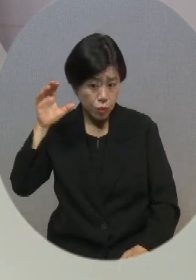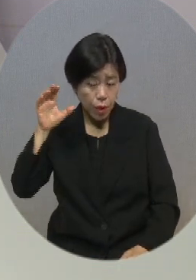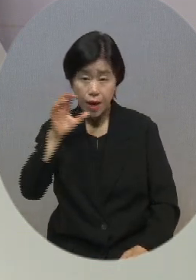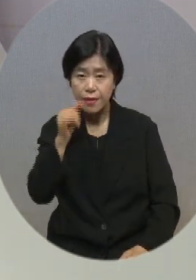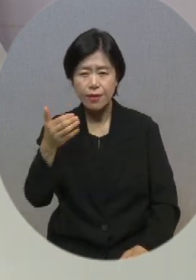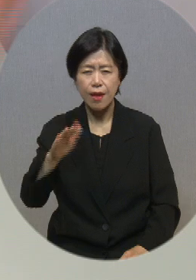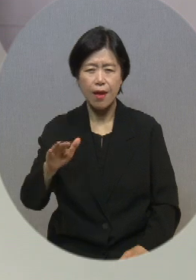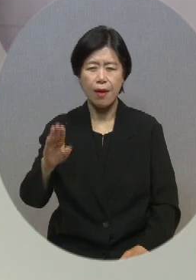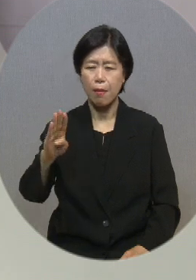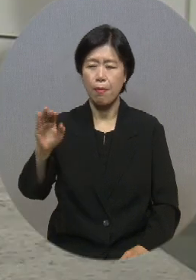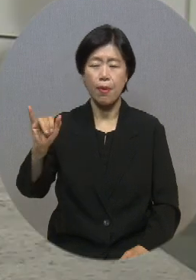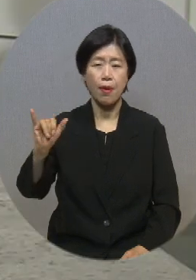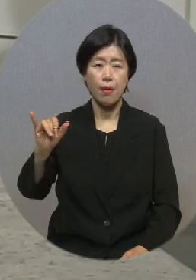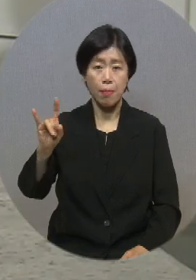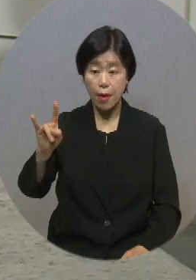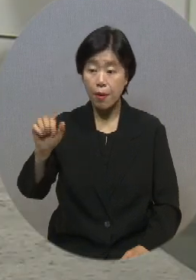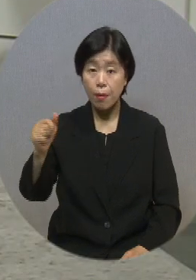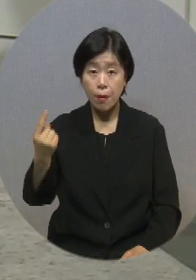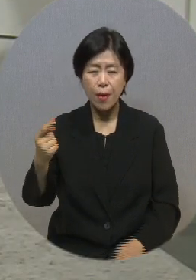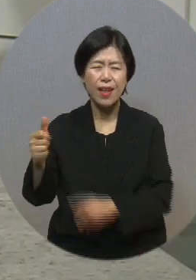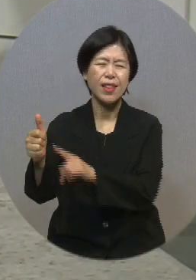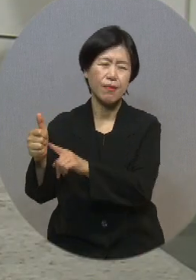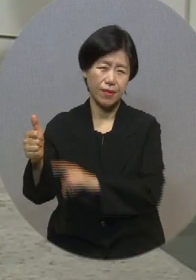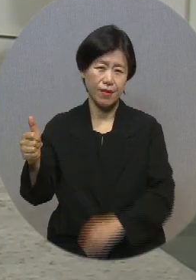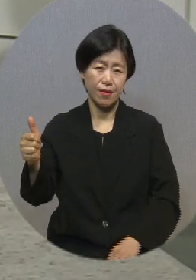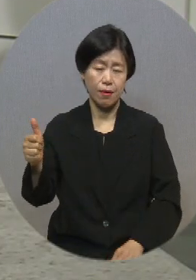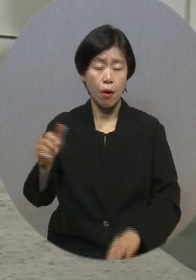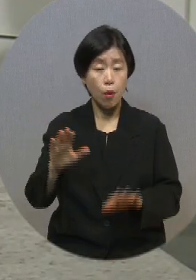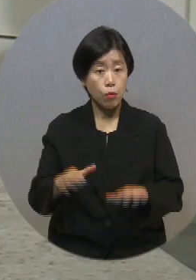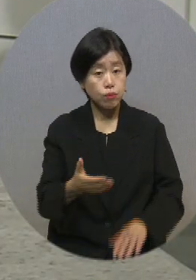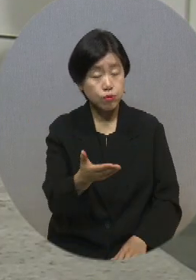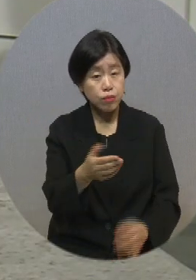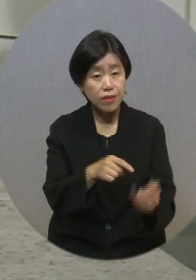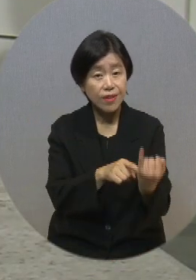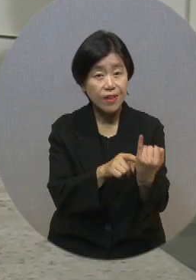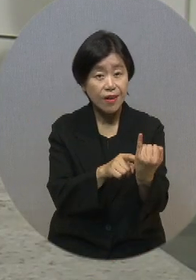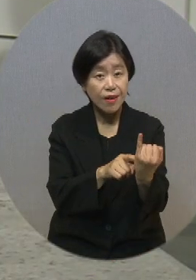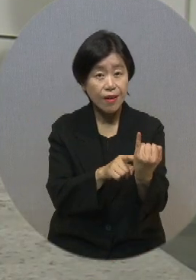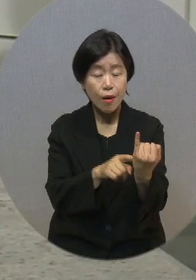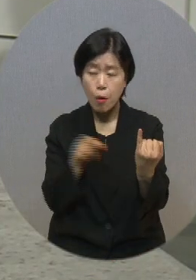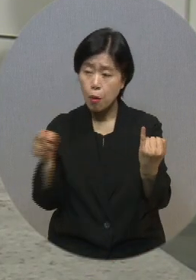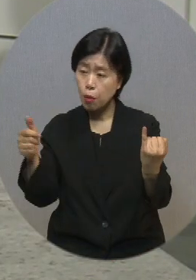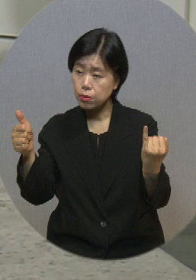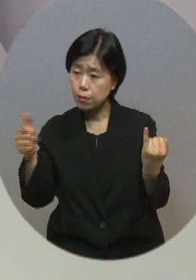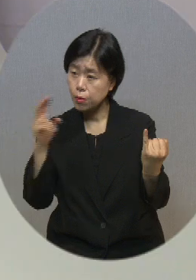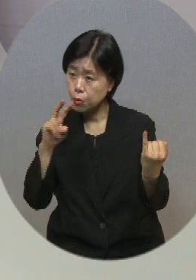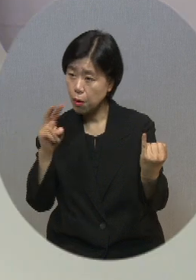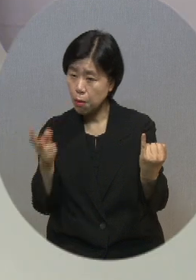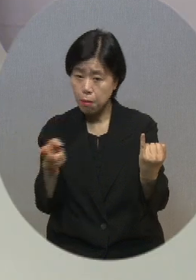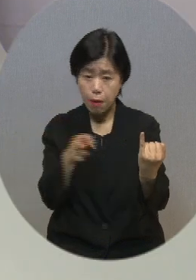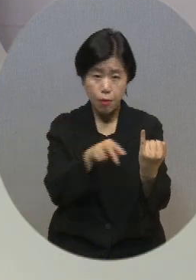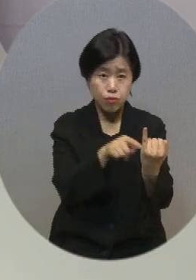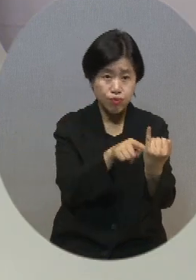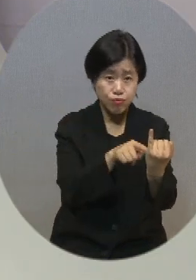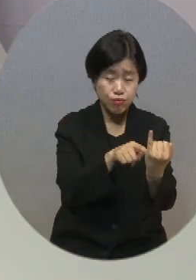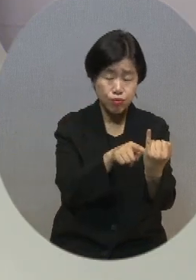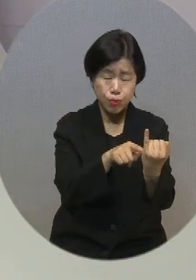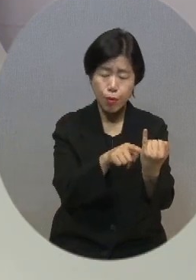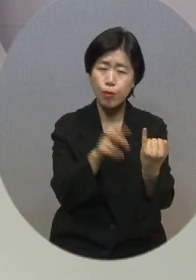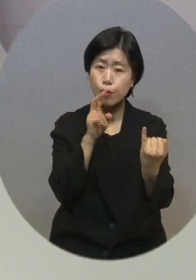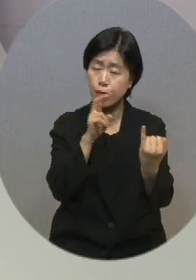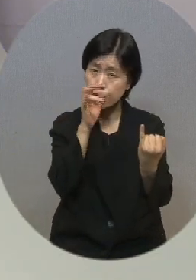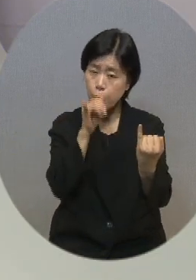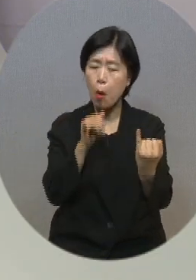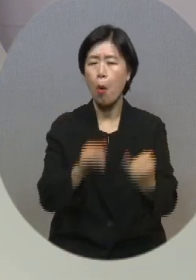또 이 노래를 이렇게 부르니까 그게 달라요. 네. 그러니까 우리가 어떤 노래를 여자가 하느냐 남자가 하느냐 노인이 하느냐 젊은이가